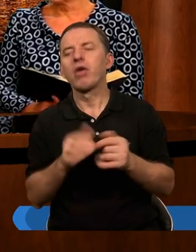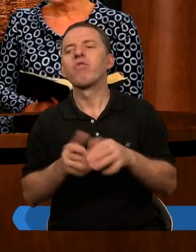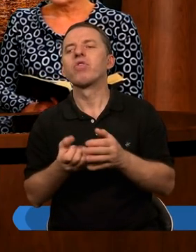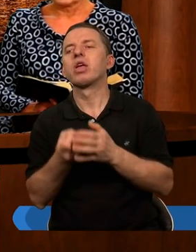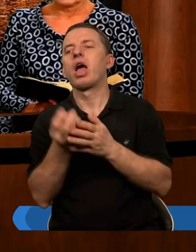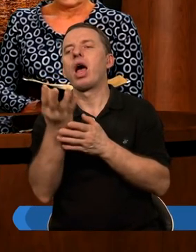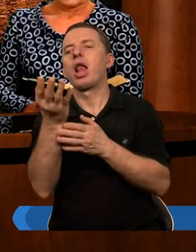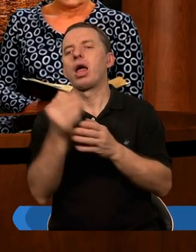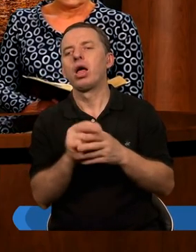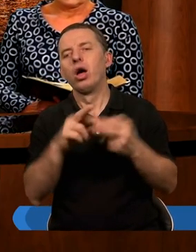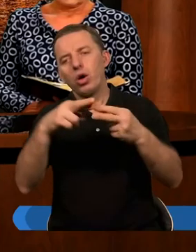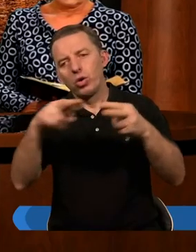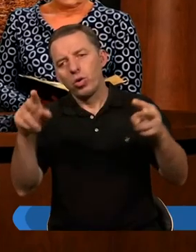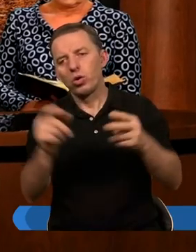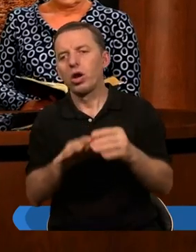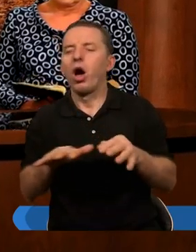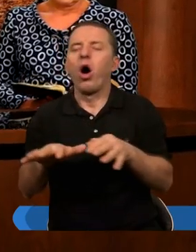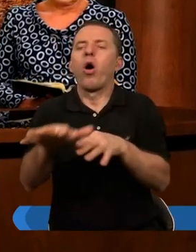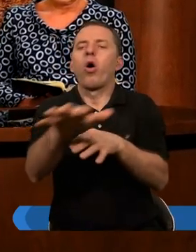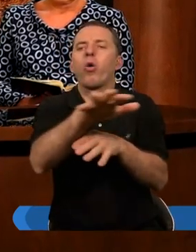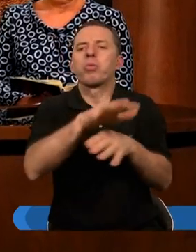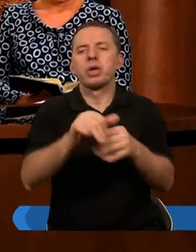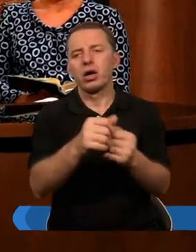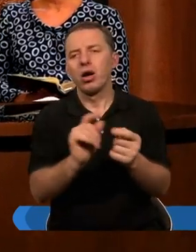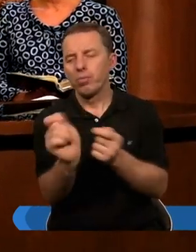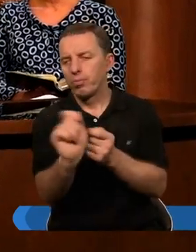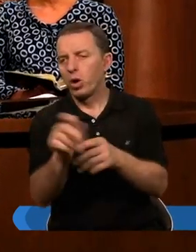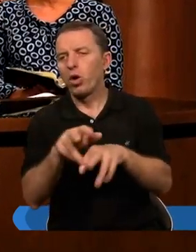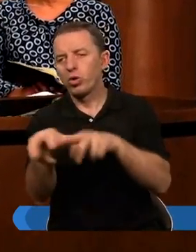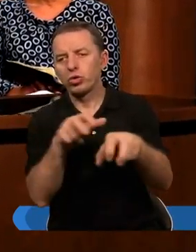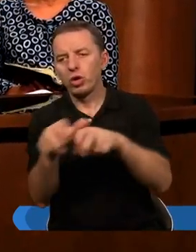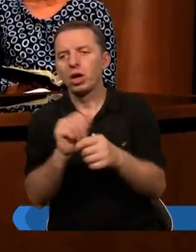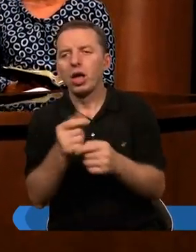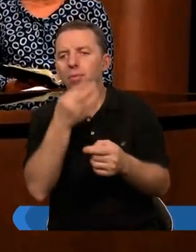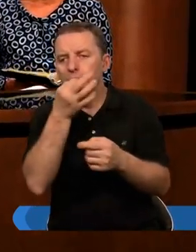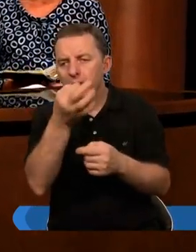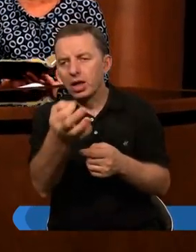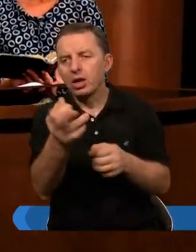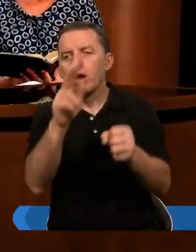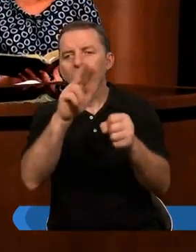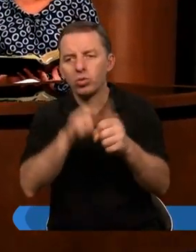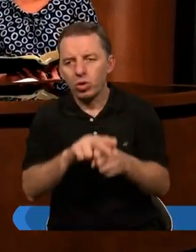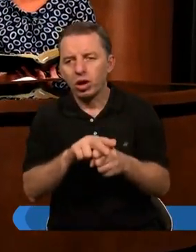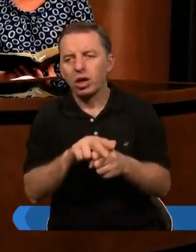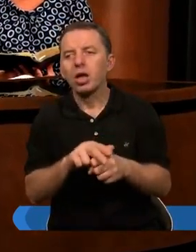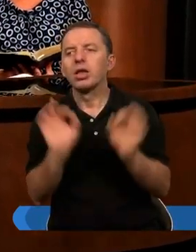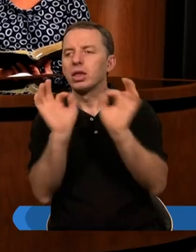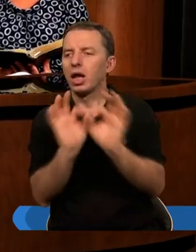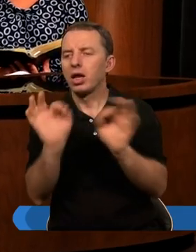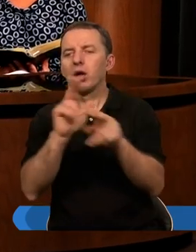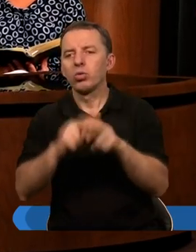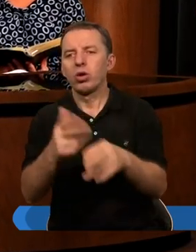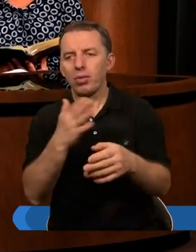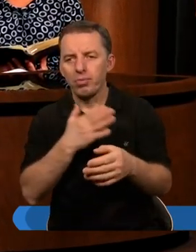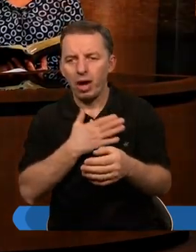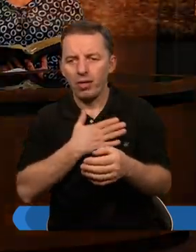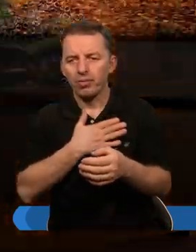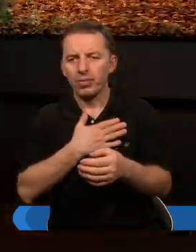wiele różnych obszarów poruszonych. I może ja zadam pytanie takie, które jest adekwatne do czasu, jakiego mamy.